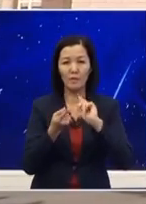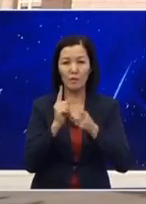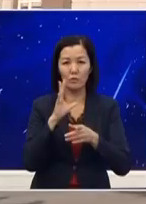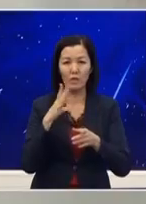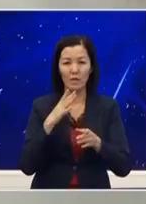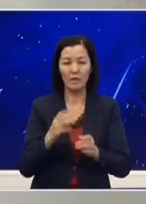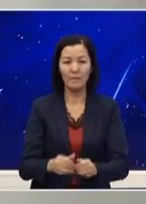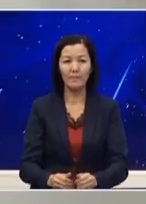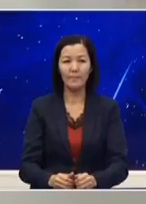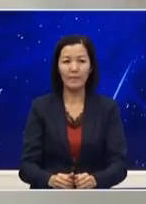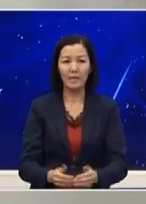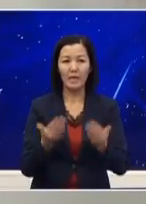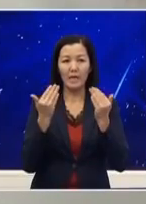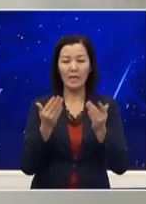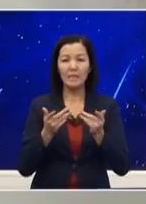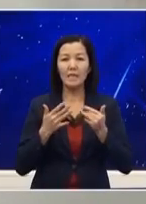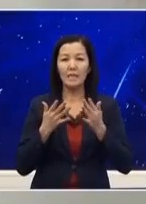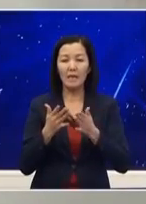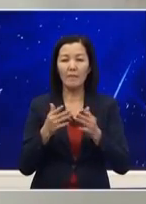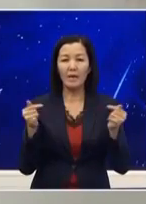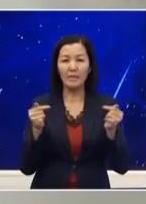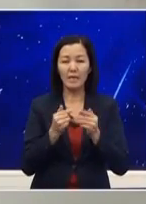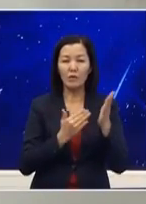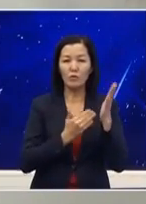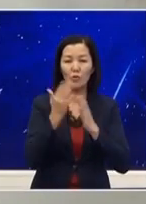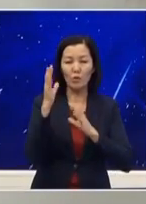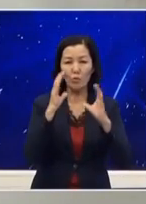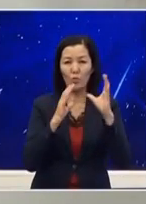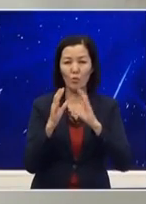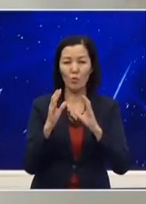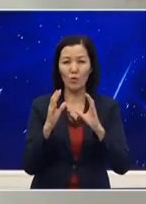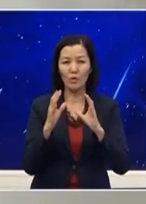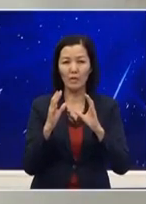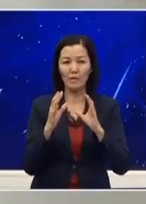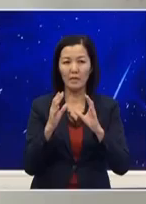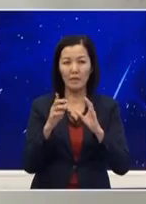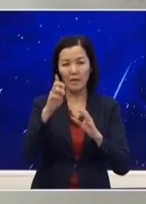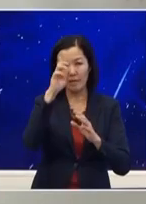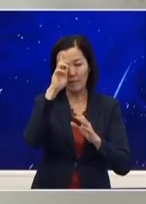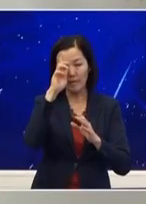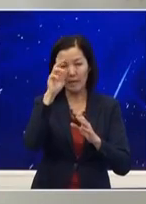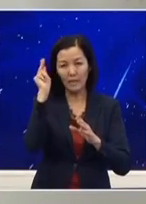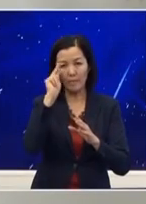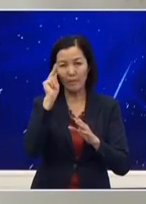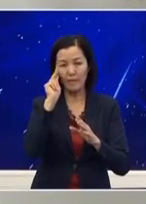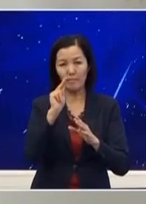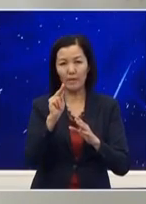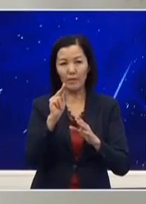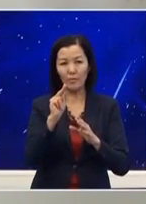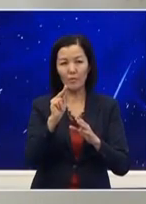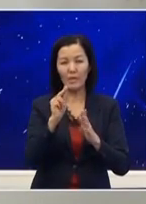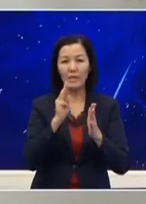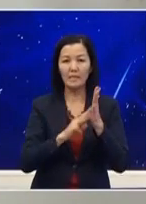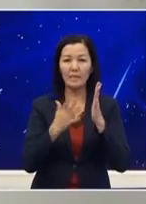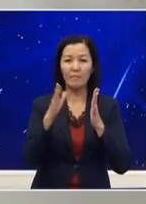ауыстырылған. Қазіргі заман талабына сай, жоғары оқу орындарында мемлекеттік білім беру стандартында